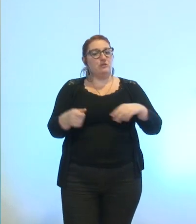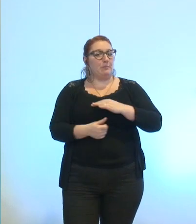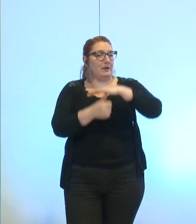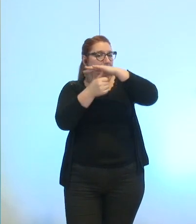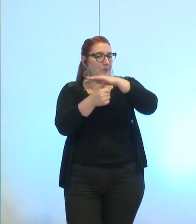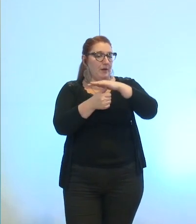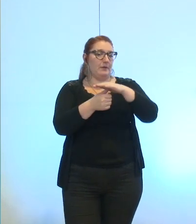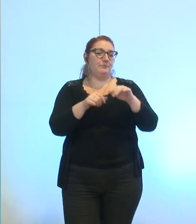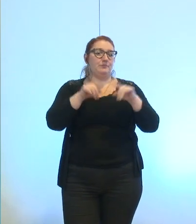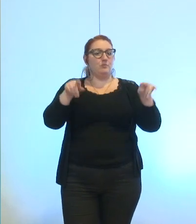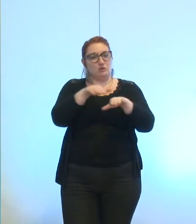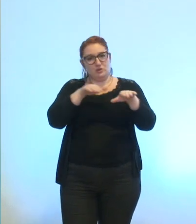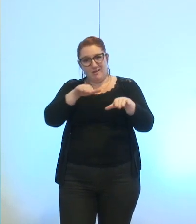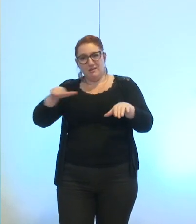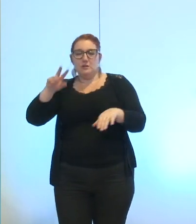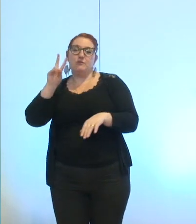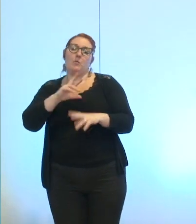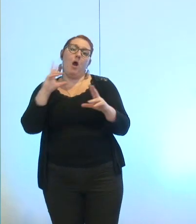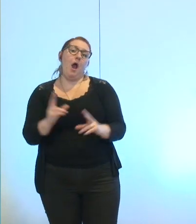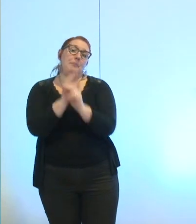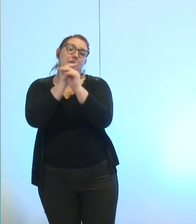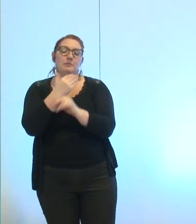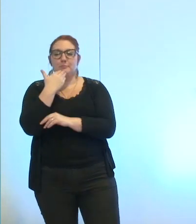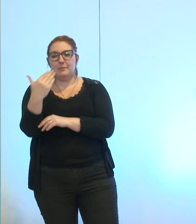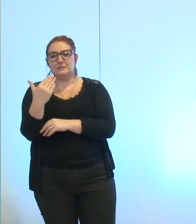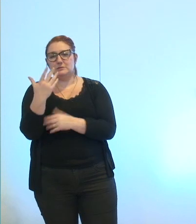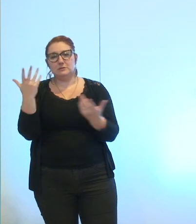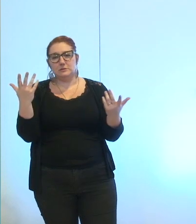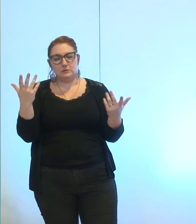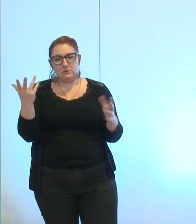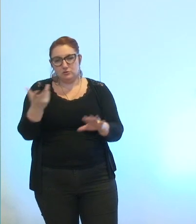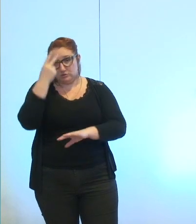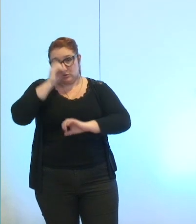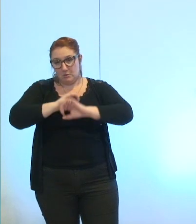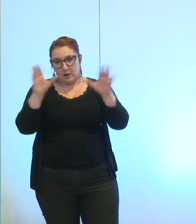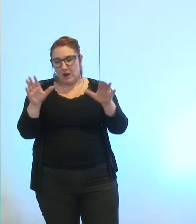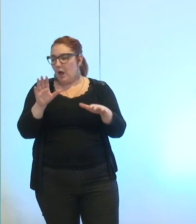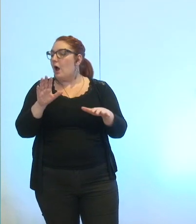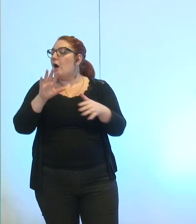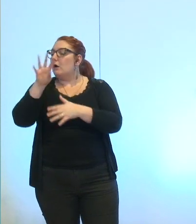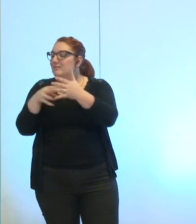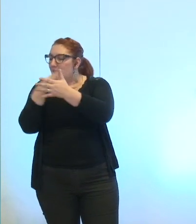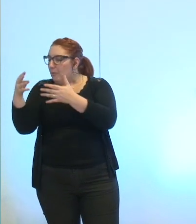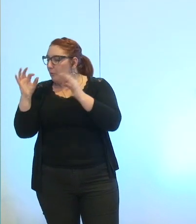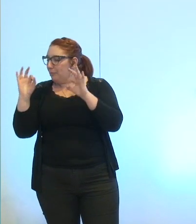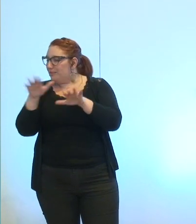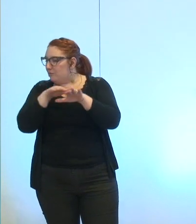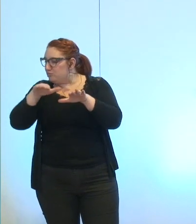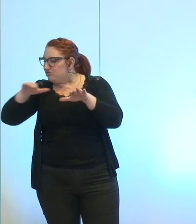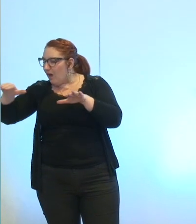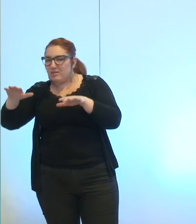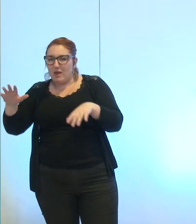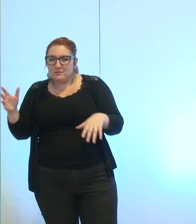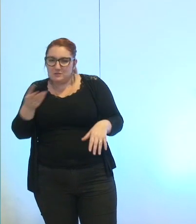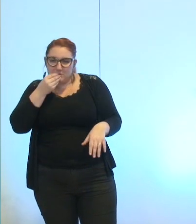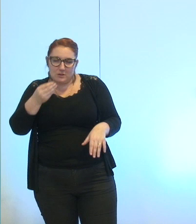al j'ai été un peu rapide je vous remercie j'ai bien vu le tableau sur les budjetset je dis seulement que